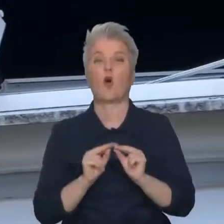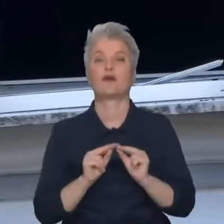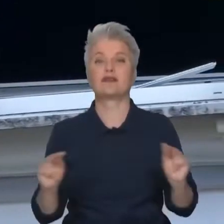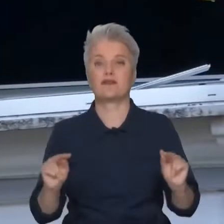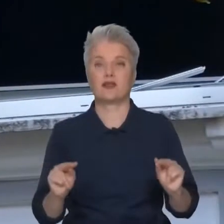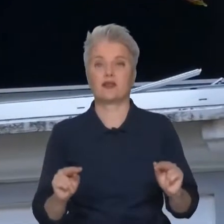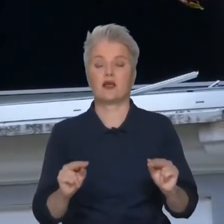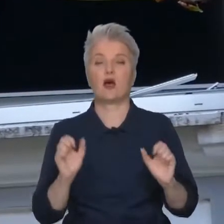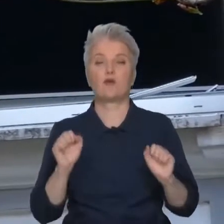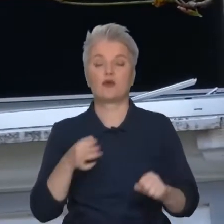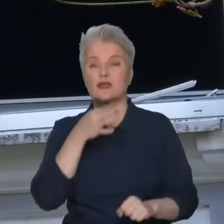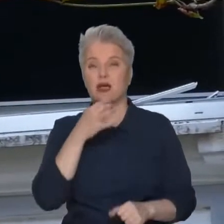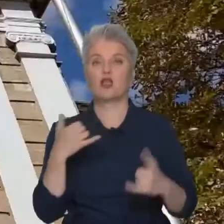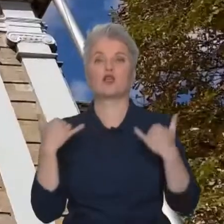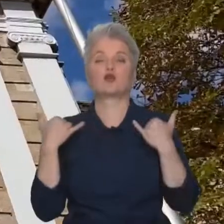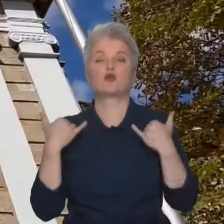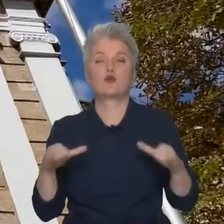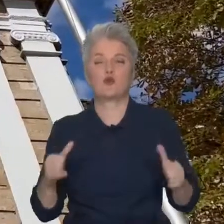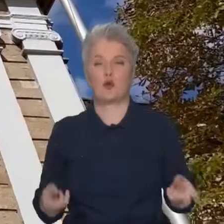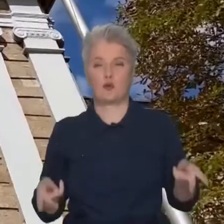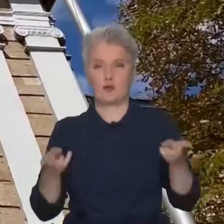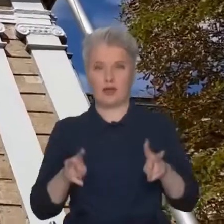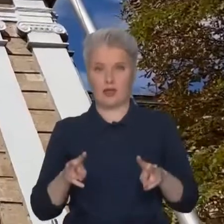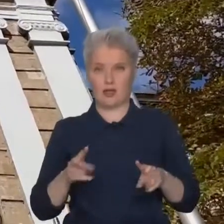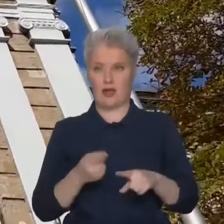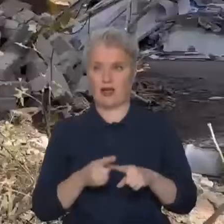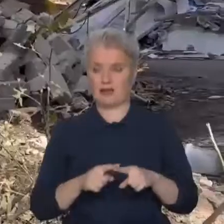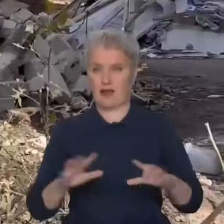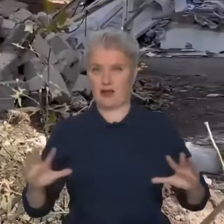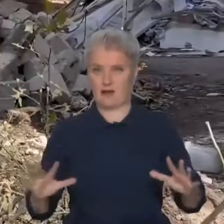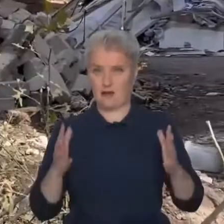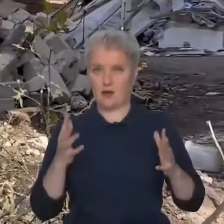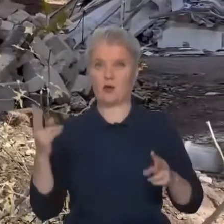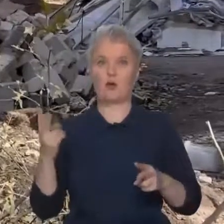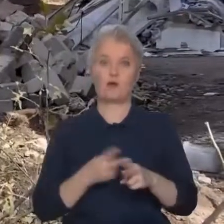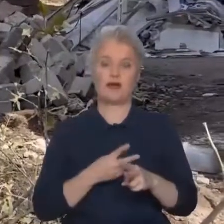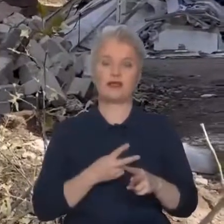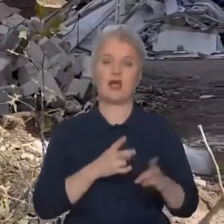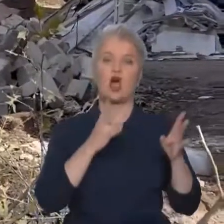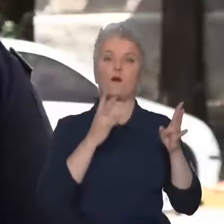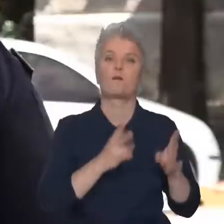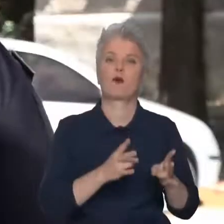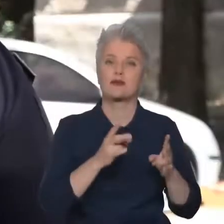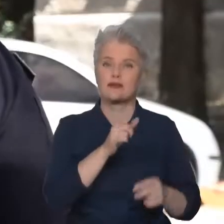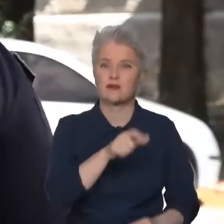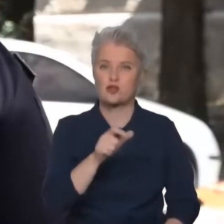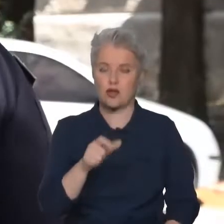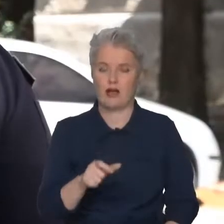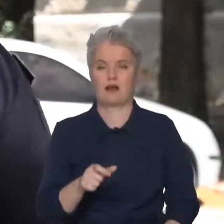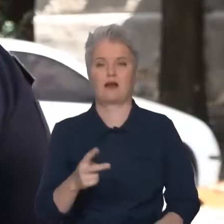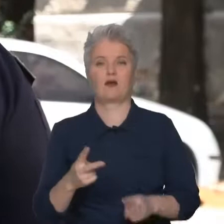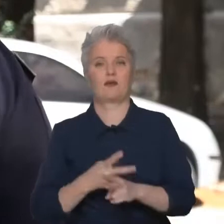буквально чудом залишився цей випадок без постраждалих, без травмувань